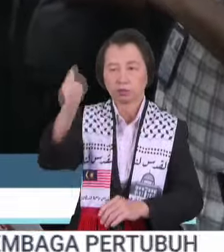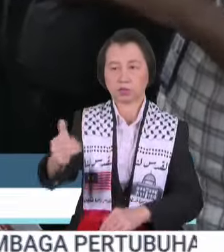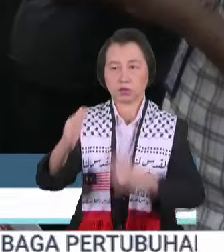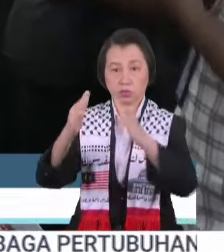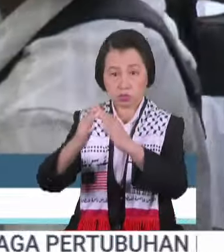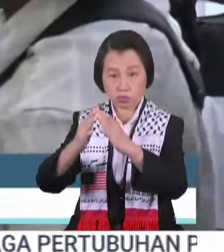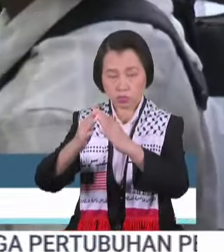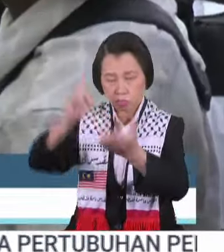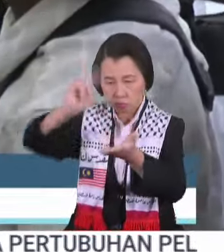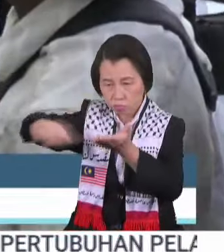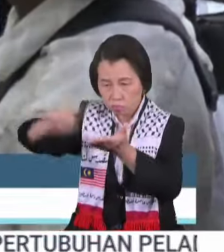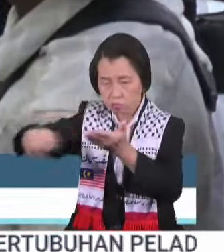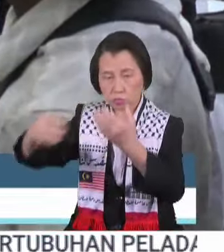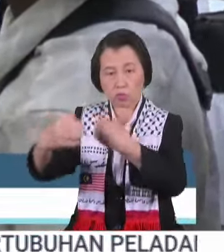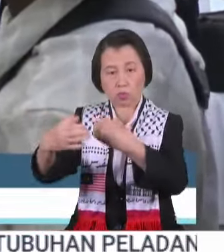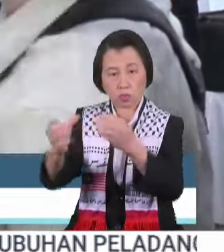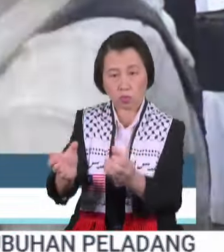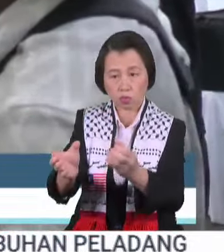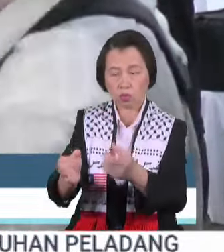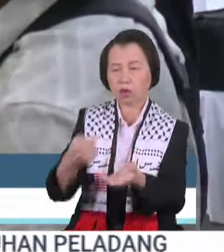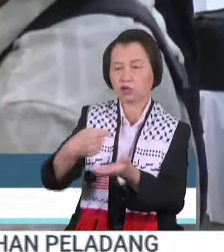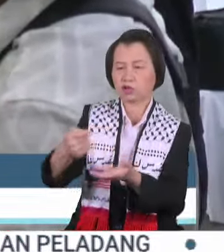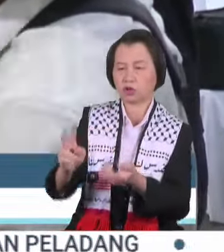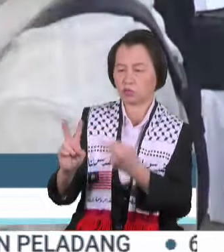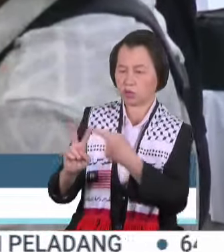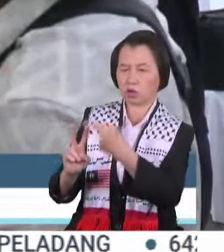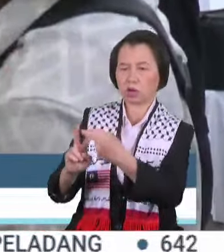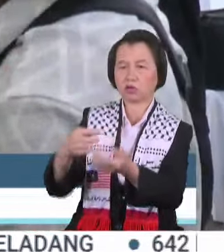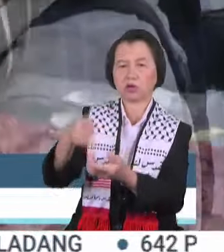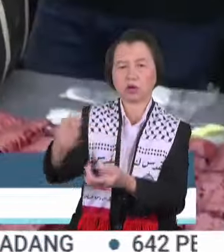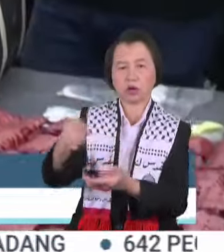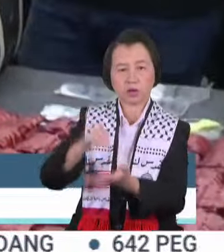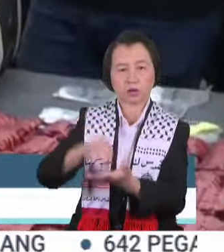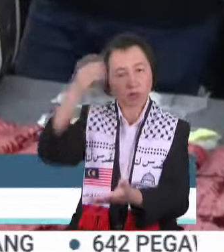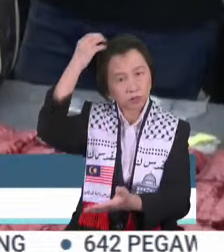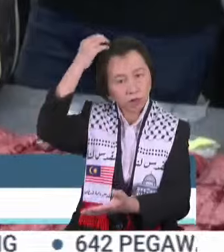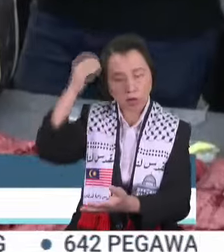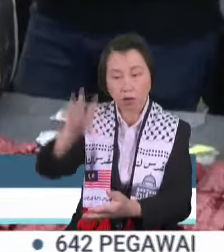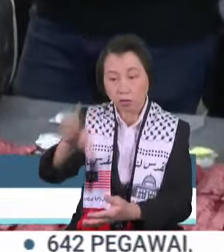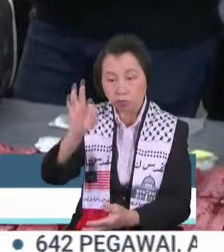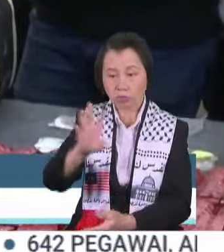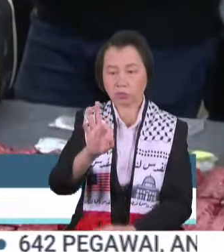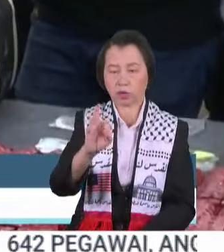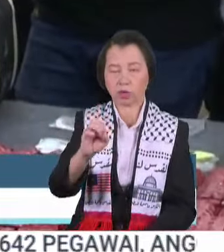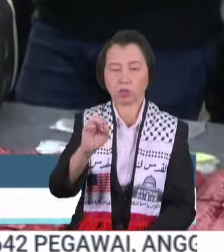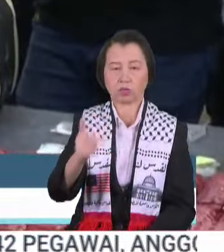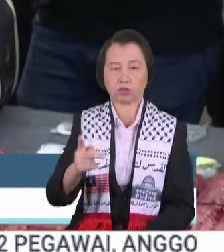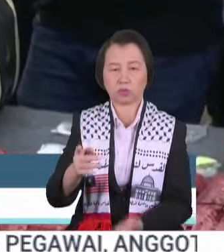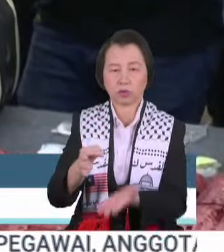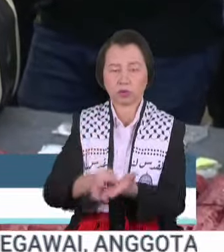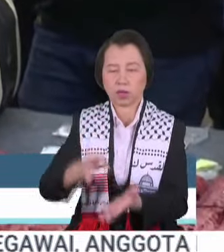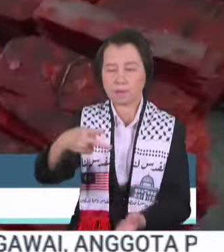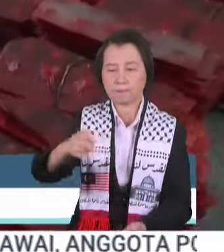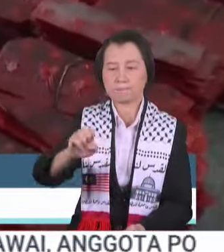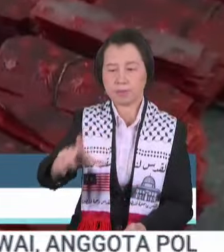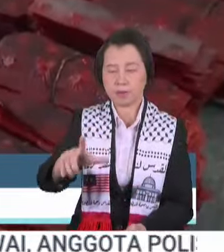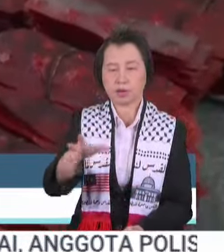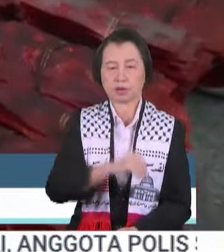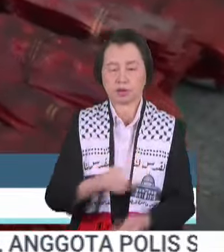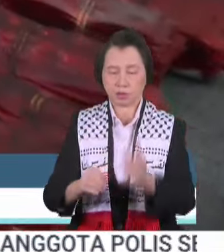di sebuah unit kondominium yang disewa mereka di Sri Kembangan dan menemui 9 kilogram pil Arimin 5